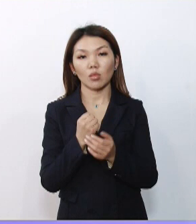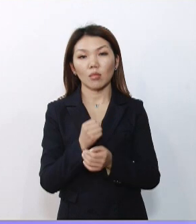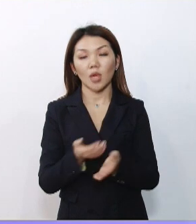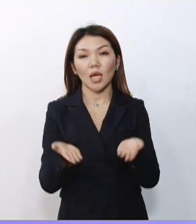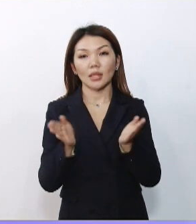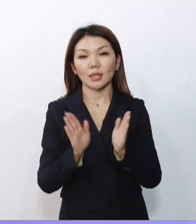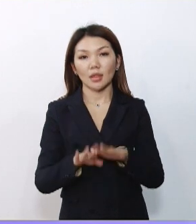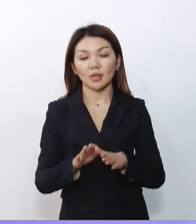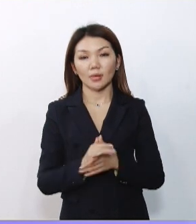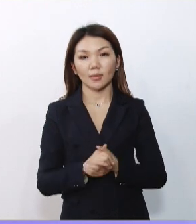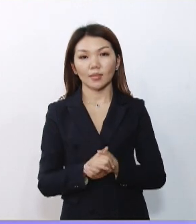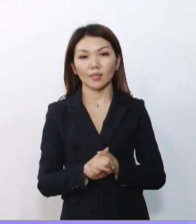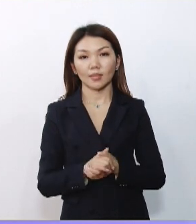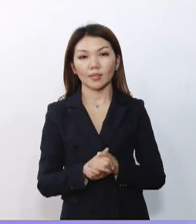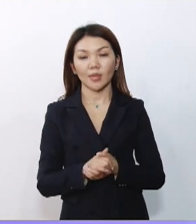остаток.